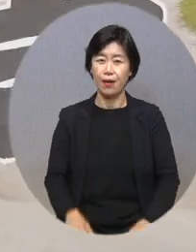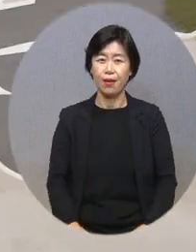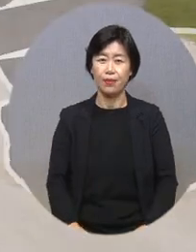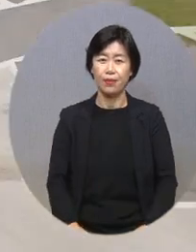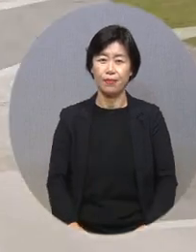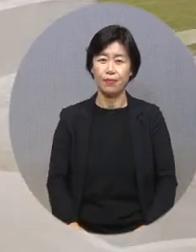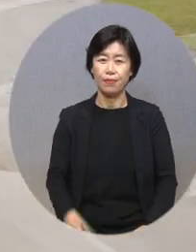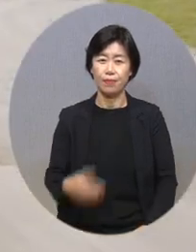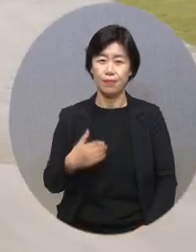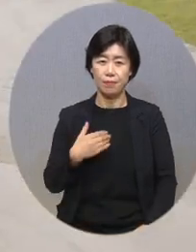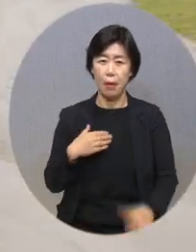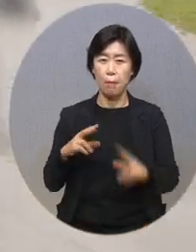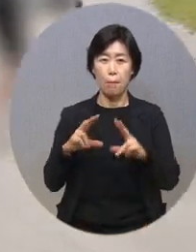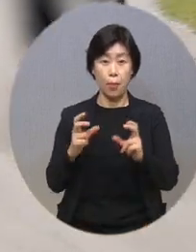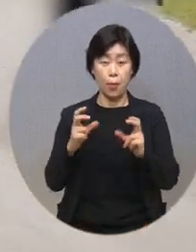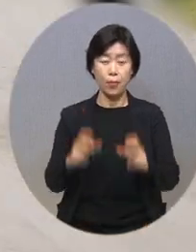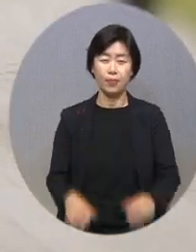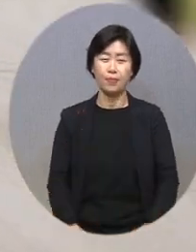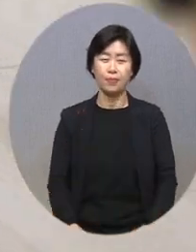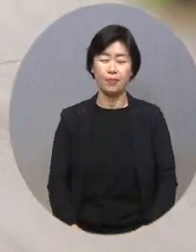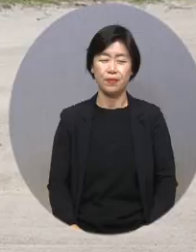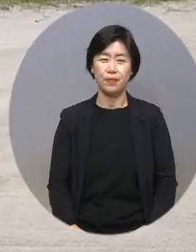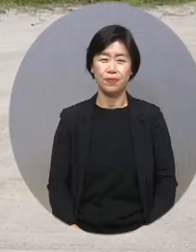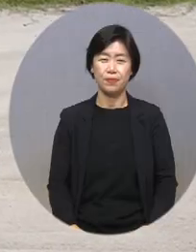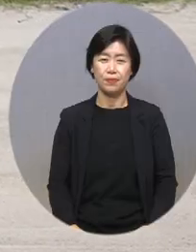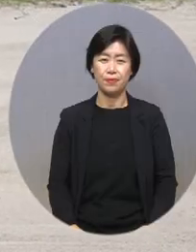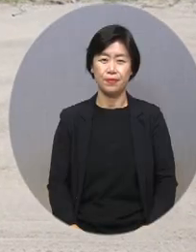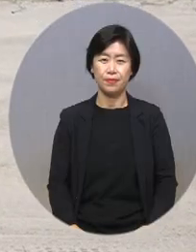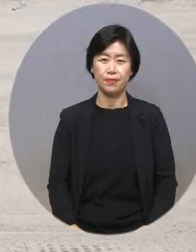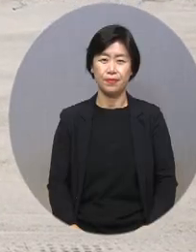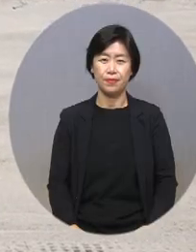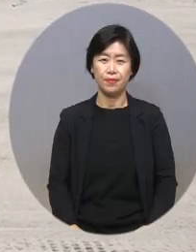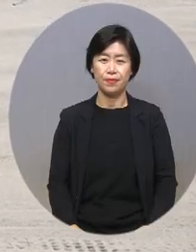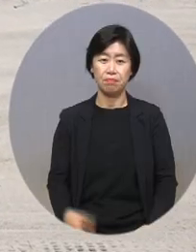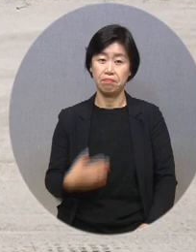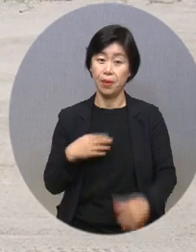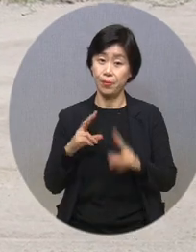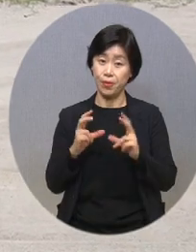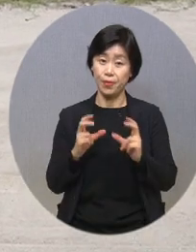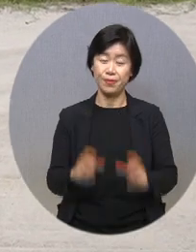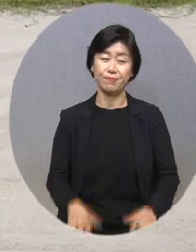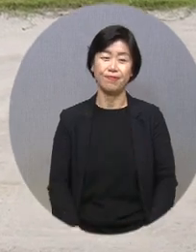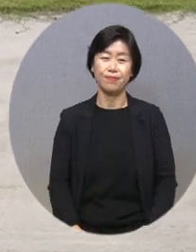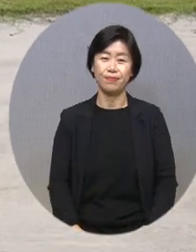넷 볼. 넷 볼 이렇게 하는데. 넷 볼.